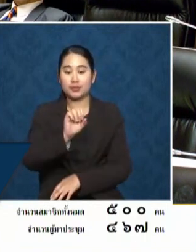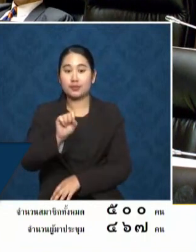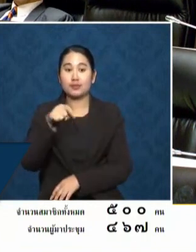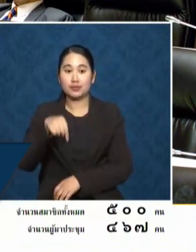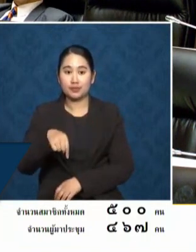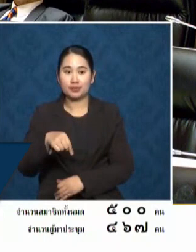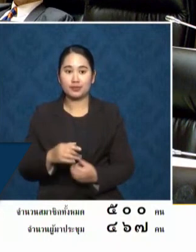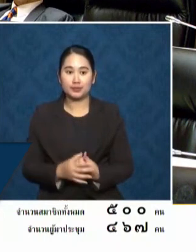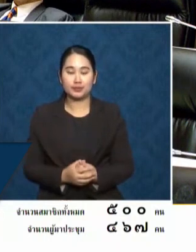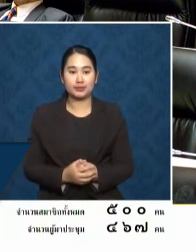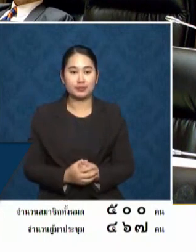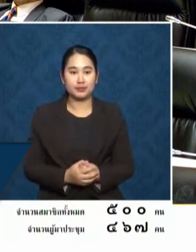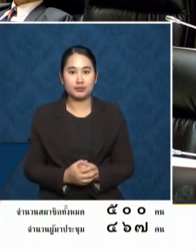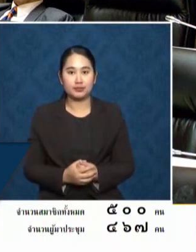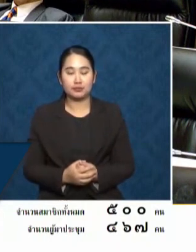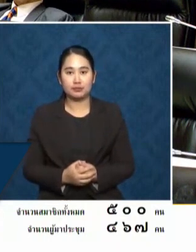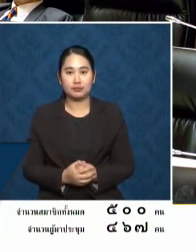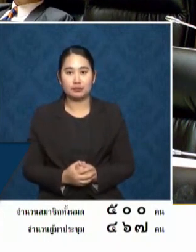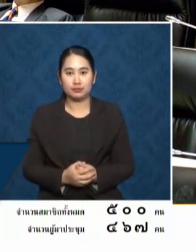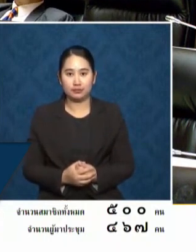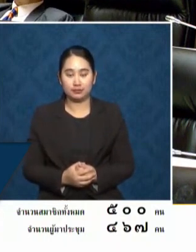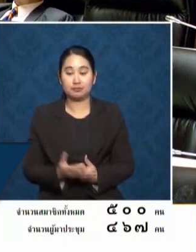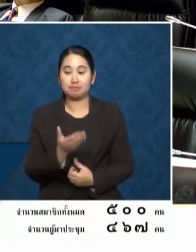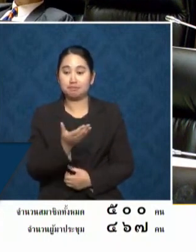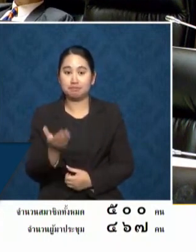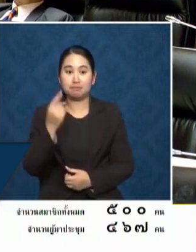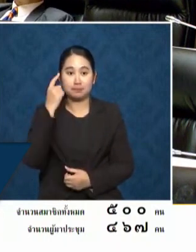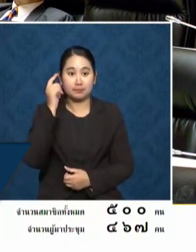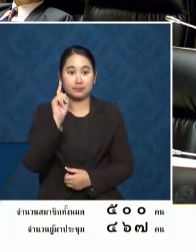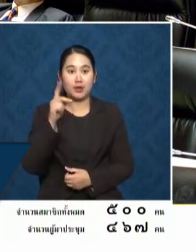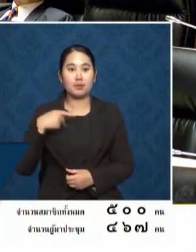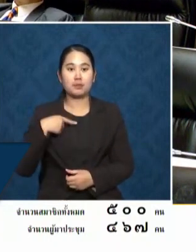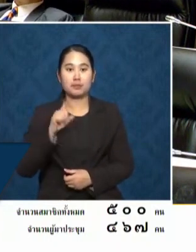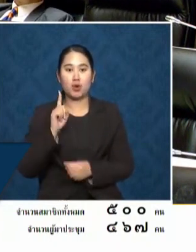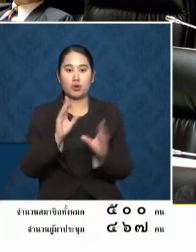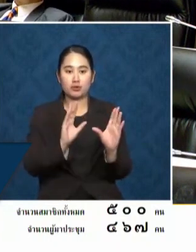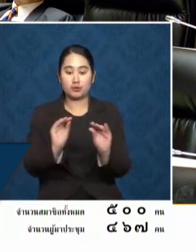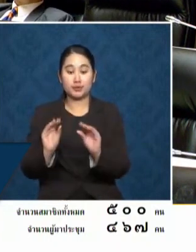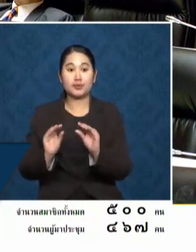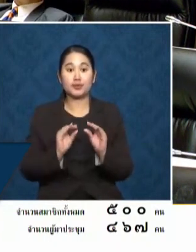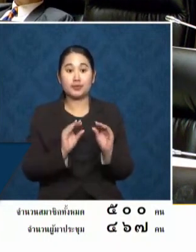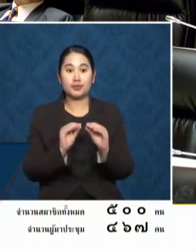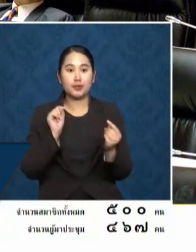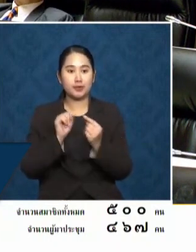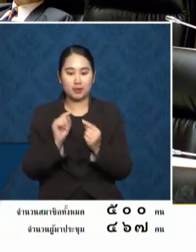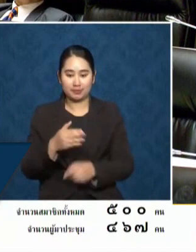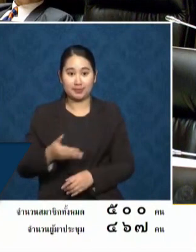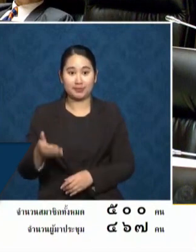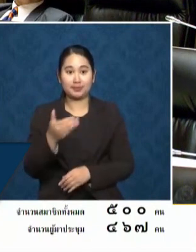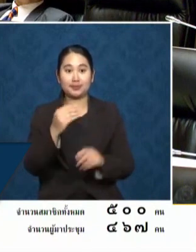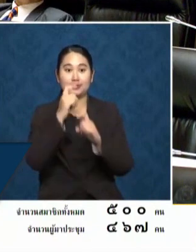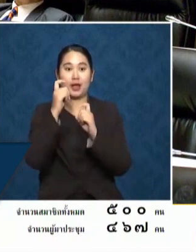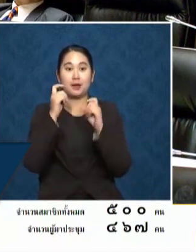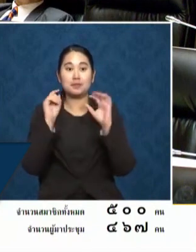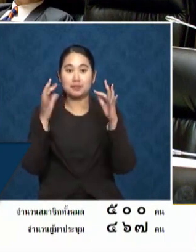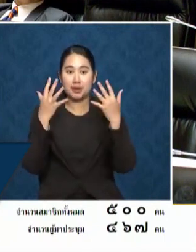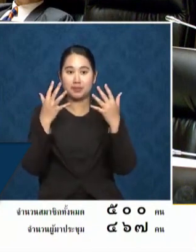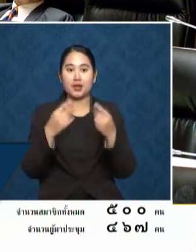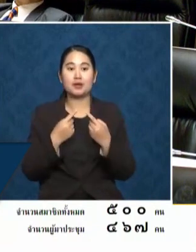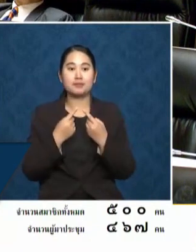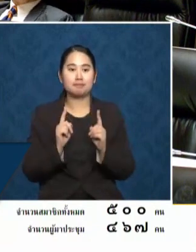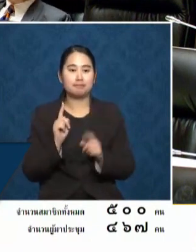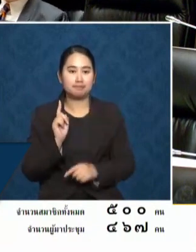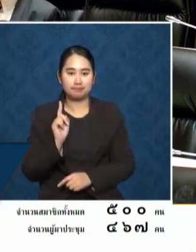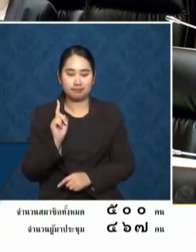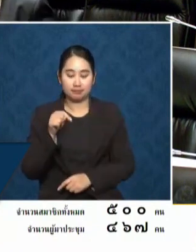ท่านประธานครับหลายคนอาจจะมองว่าเวทีเีสภานั้นมันเป็นประโยชน์เพราะสภานั้นเป็นพื้นที่ปลอดภัยแต่สำหรับผมแล้วเวที